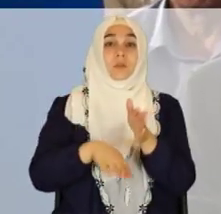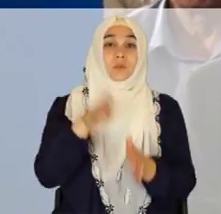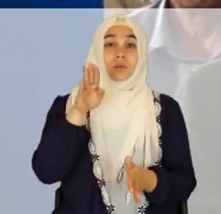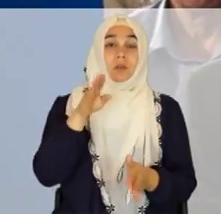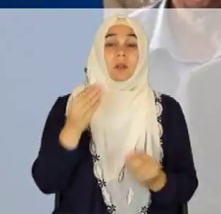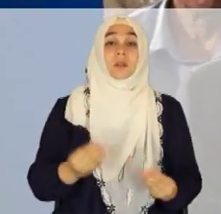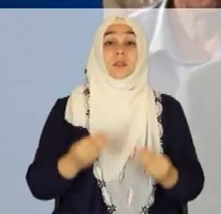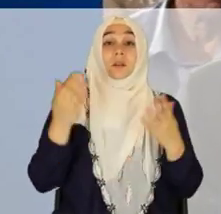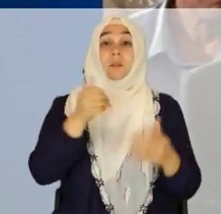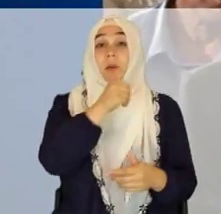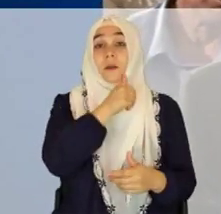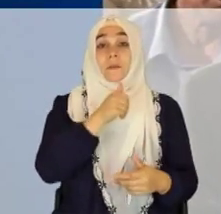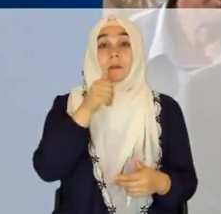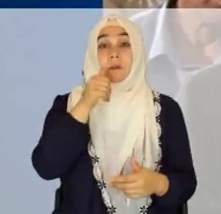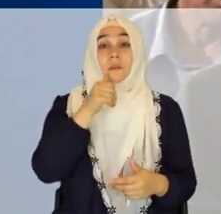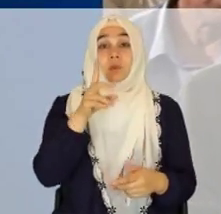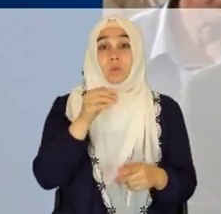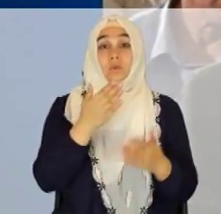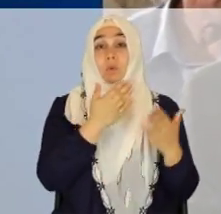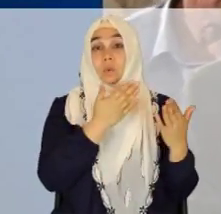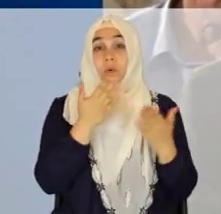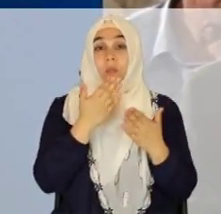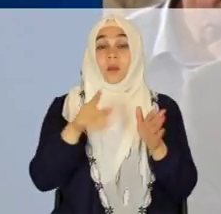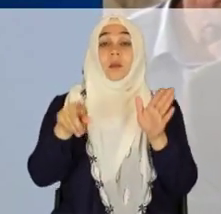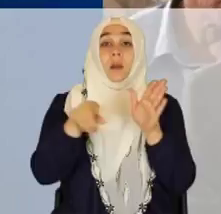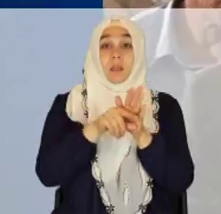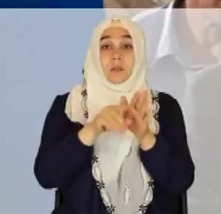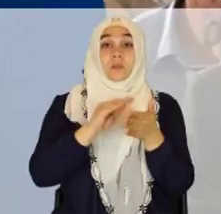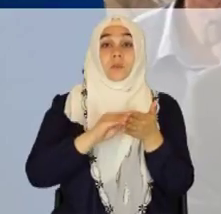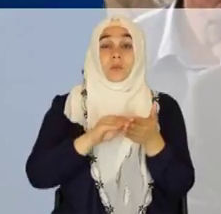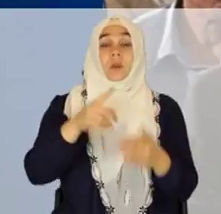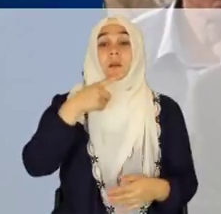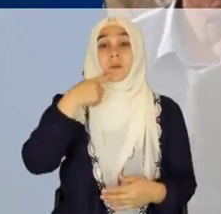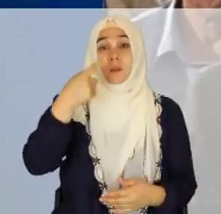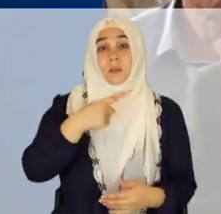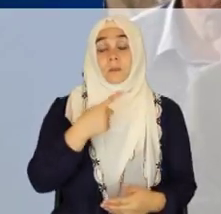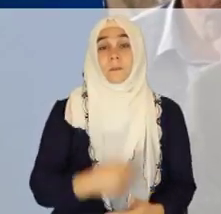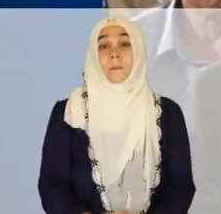Sadaqani maxfiy qilishni doim Qur'on ham hadisdan ta'kidlab keladi.